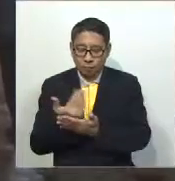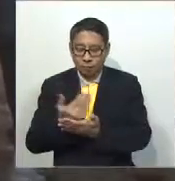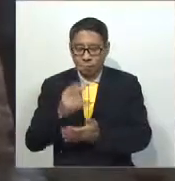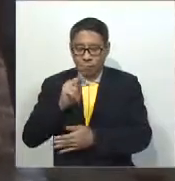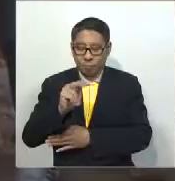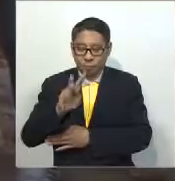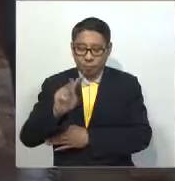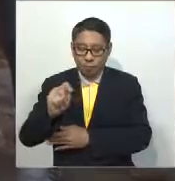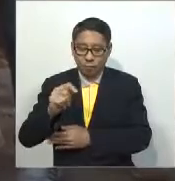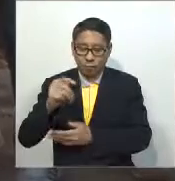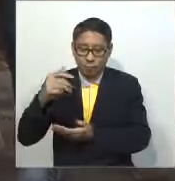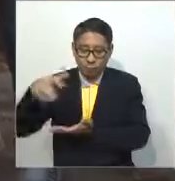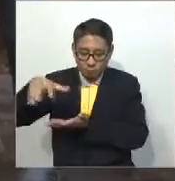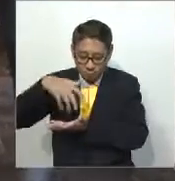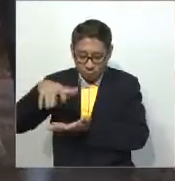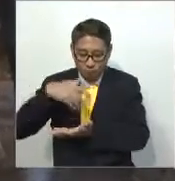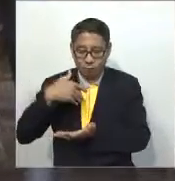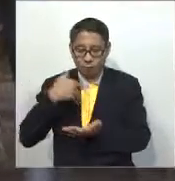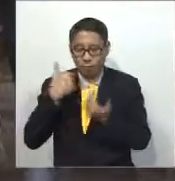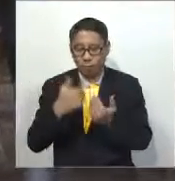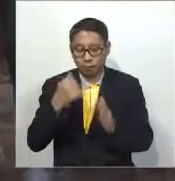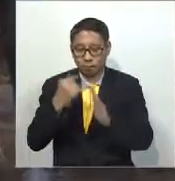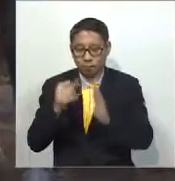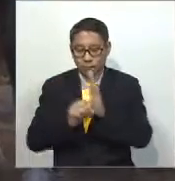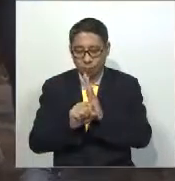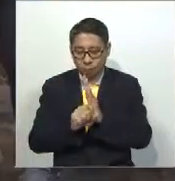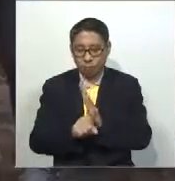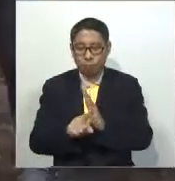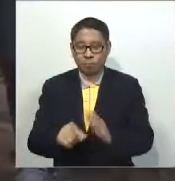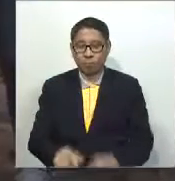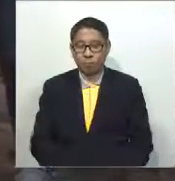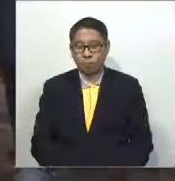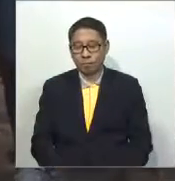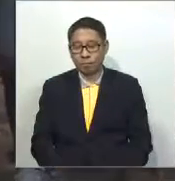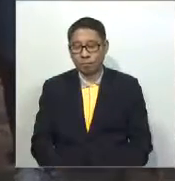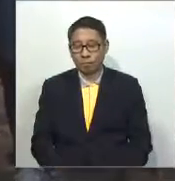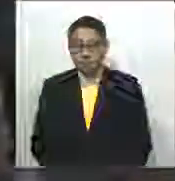พเกรดภาคทั่วนิดทีมข่าวสำนักงานประชาสัมพันธ์จังหวัดศรีสะเกษรายงาน